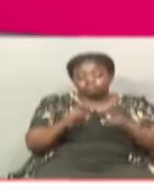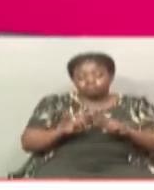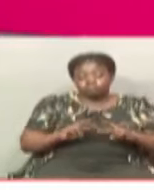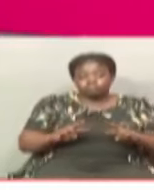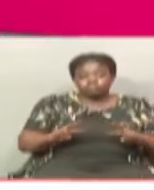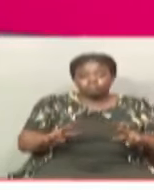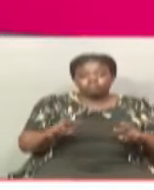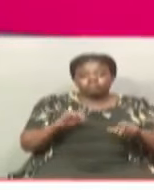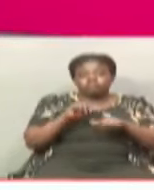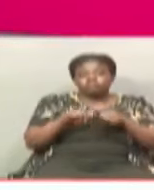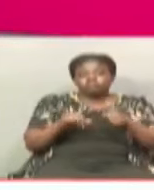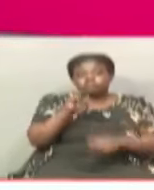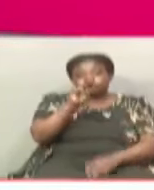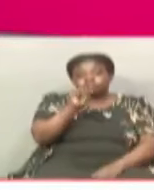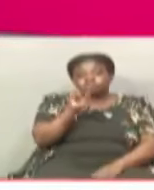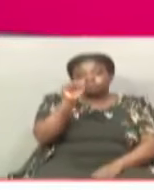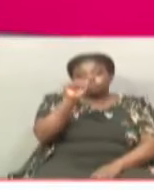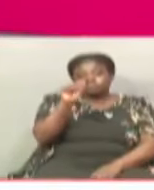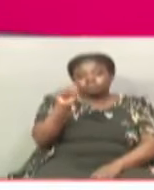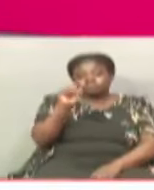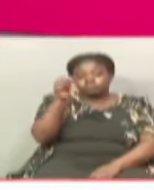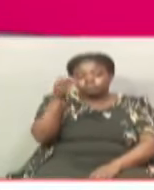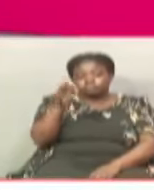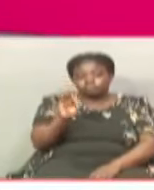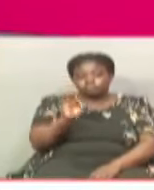okunoonyereza ku kitavu eky'abakozi.